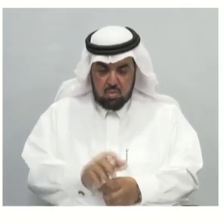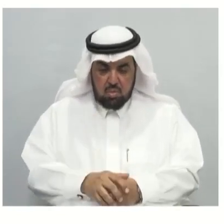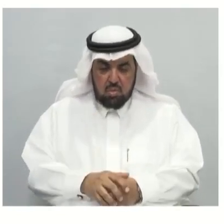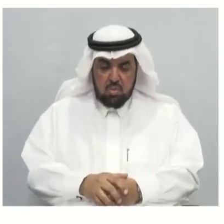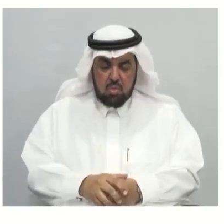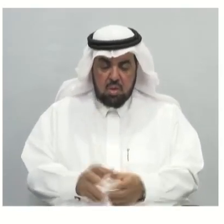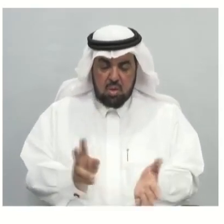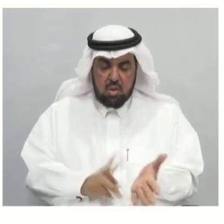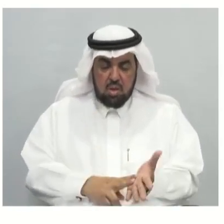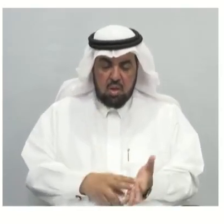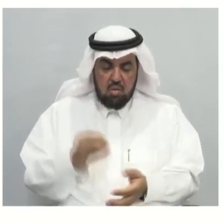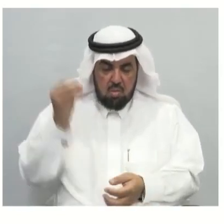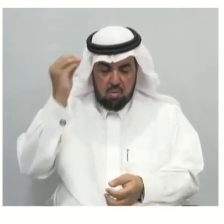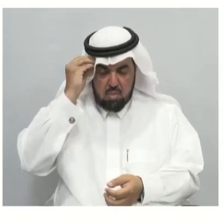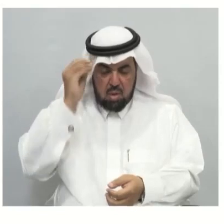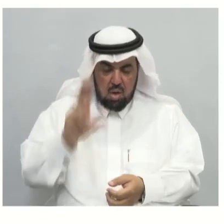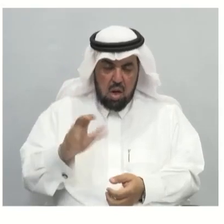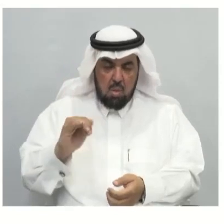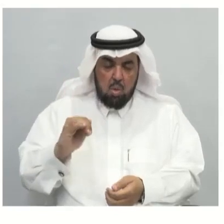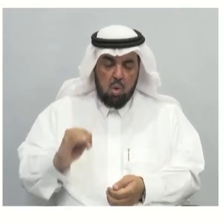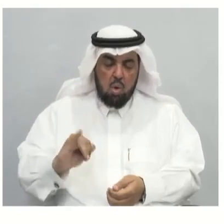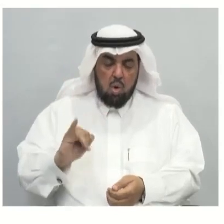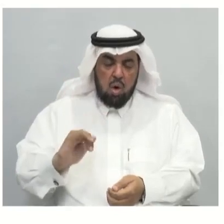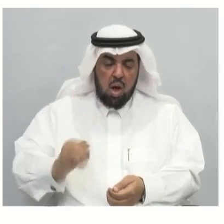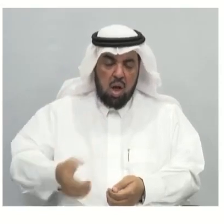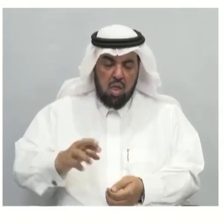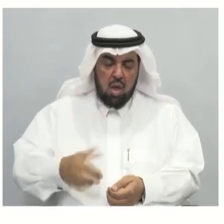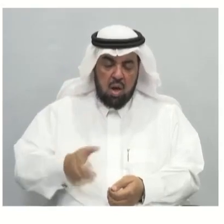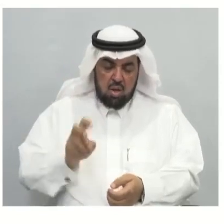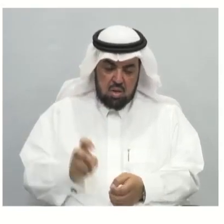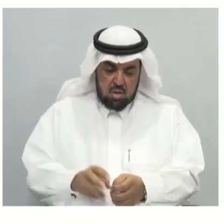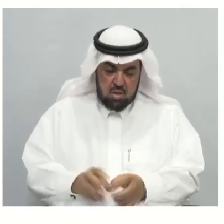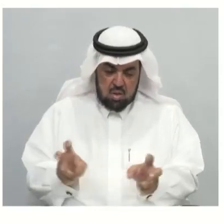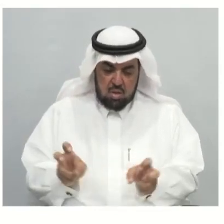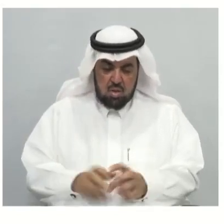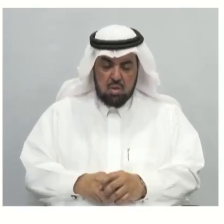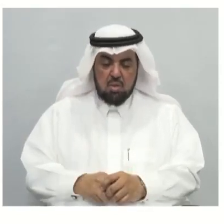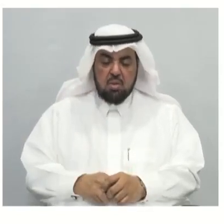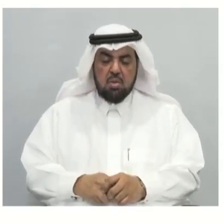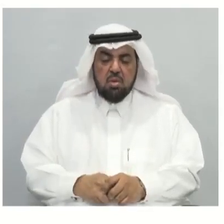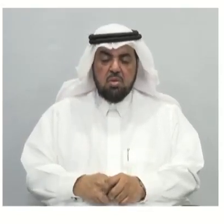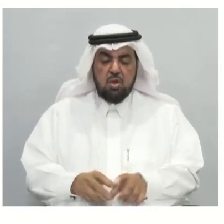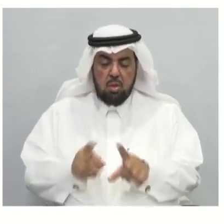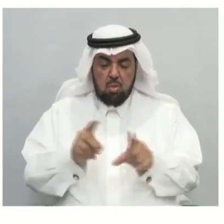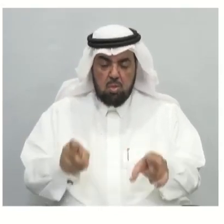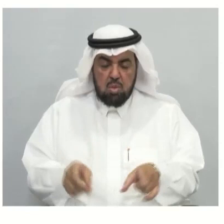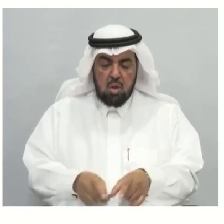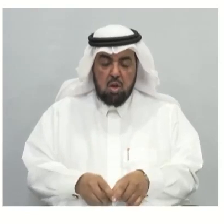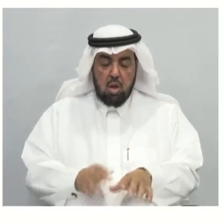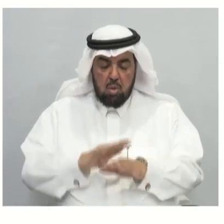لتعريف مع المحاذاه لو وضعنا عليها اطار بهذا الشكل لوجدناها في مستطيل